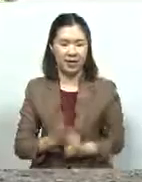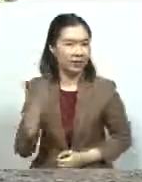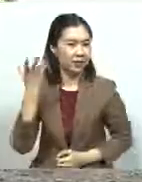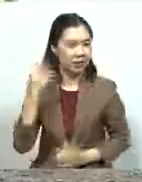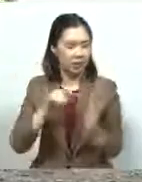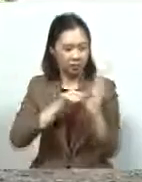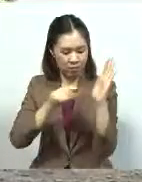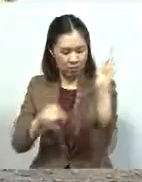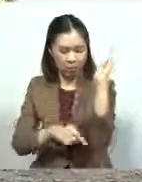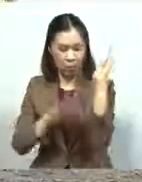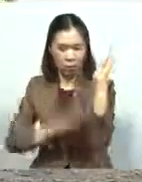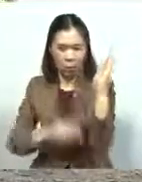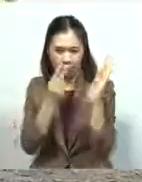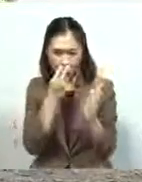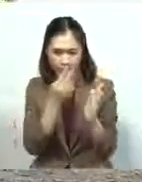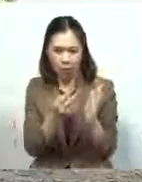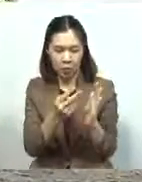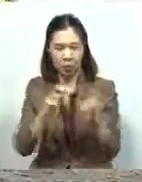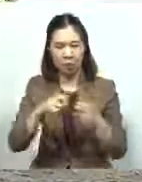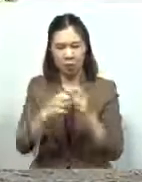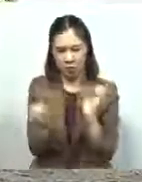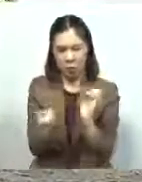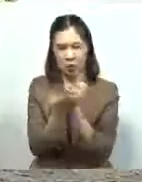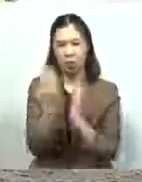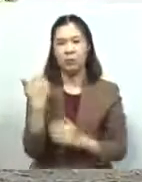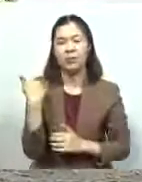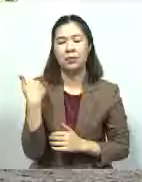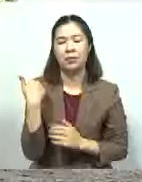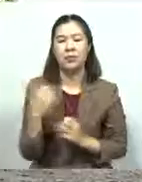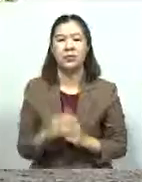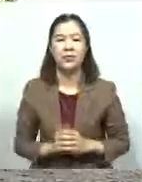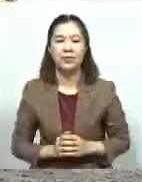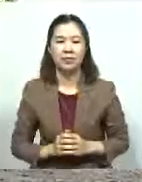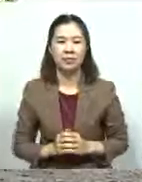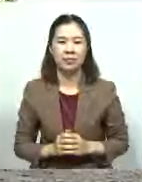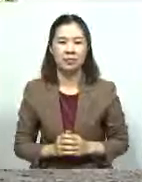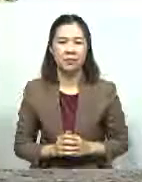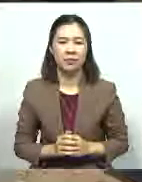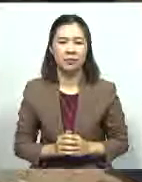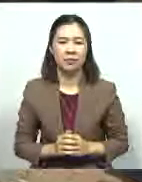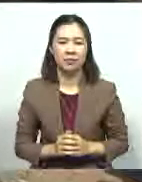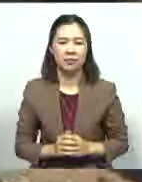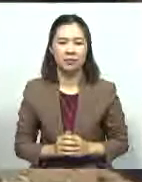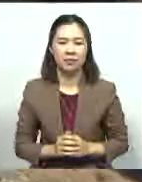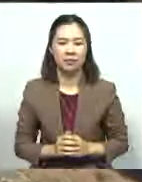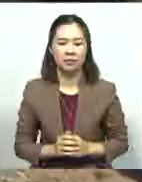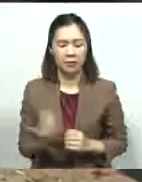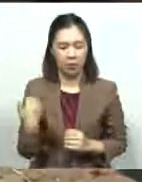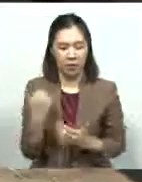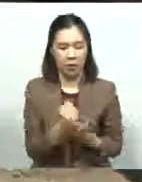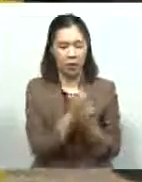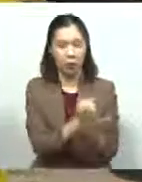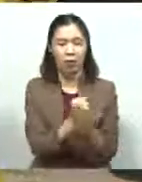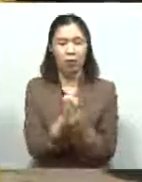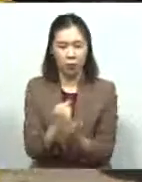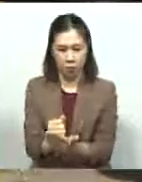ราก็ลงไปด้วยกันมา ความเสียหายค่อนข้างที่จะเยอะเหมือนกันนะครับแต่ว่าล่าสุดนะครับก็มีการให้ความช่วยเหลือนะครับโด